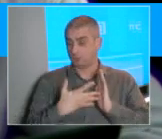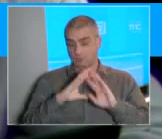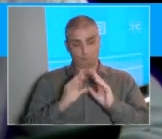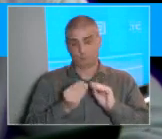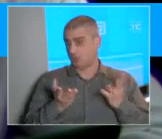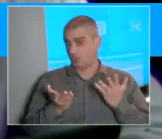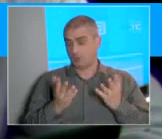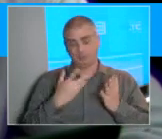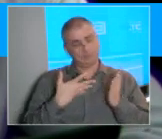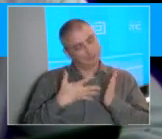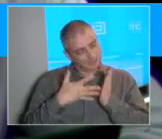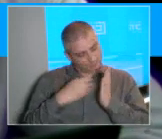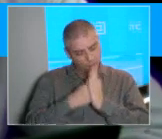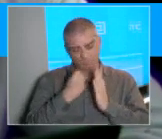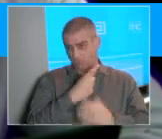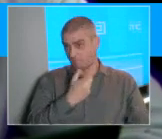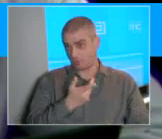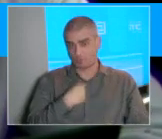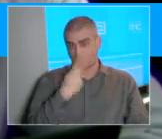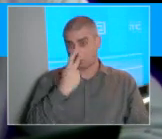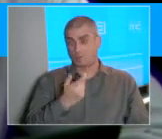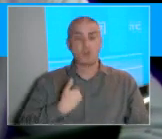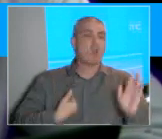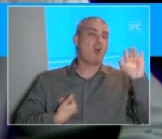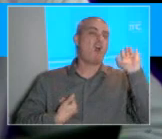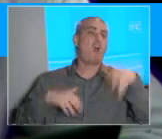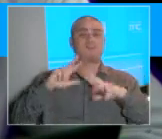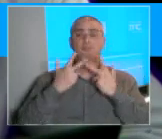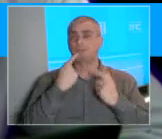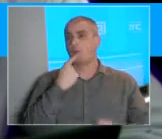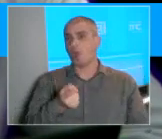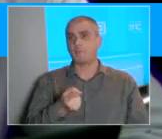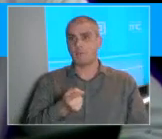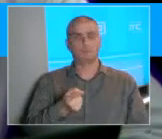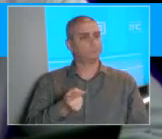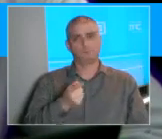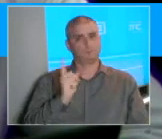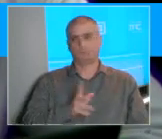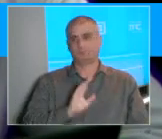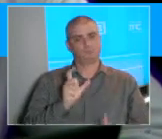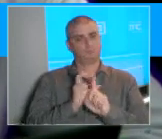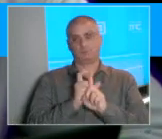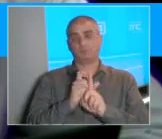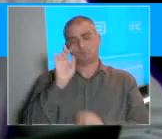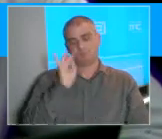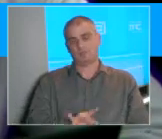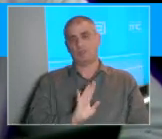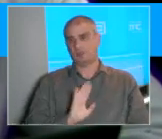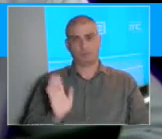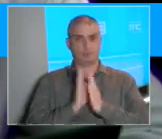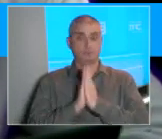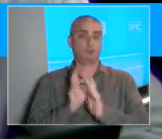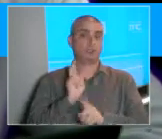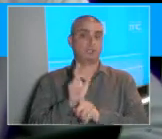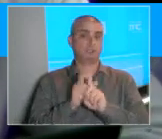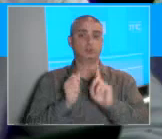הכל בסקרי סוף השבוע, מה שנקרא, אנחנו רואים שרוב הציבור אומר שלא צריכה להיות חסינות, והוא נגד בקשת